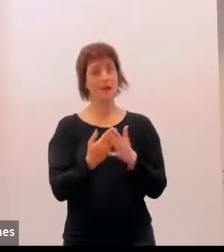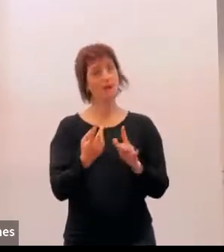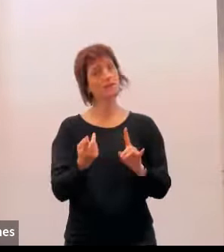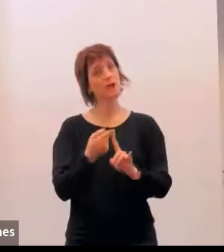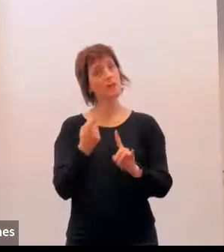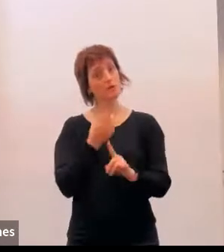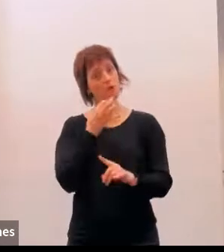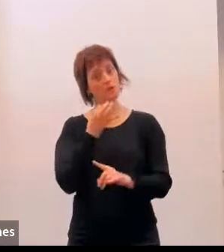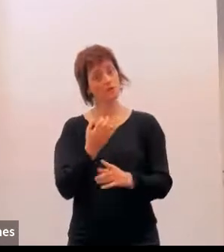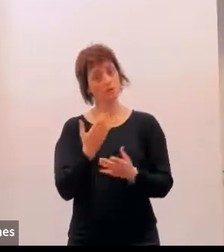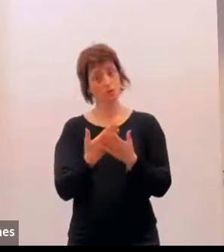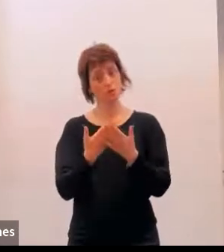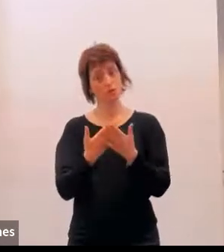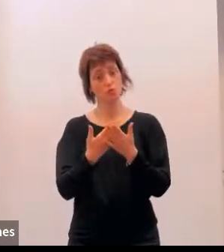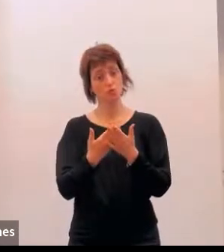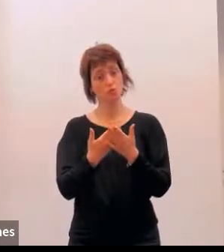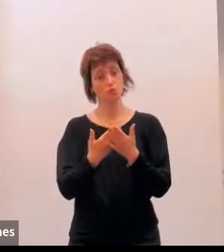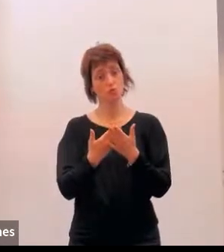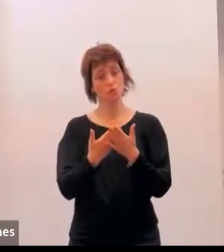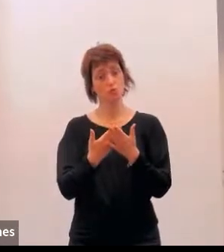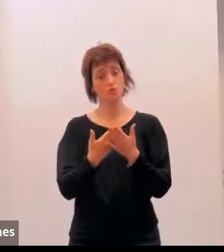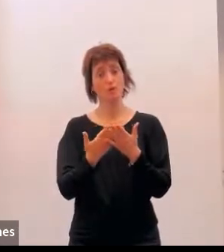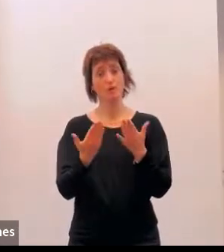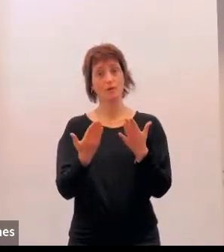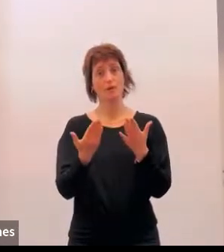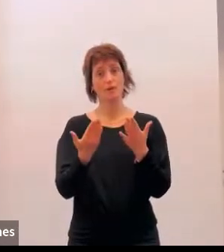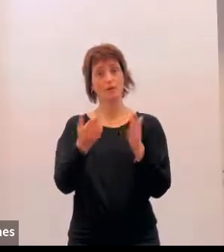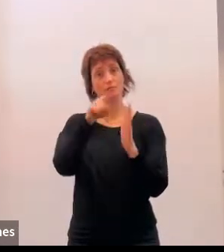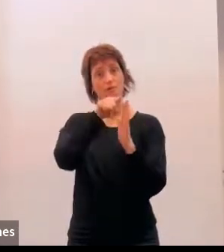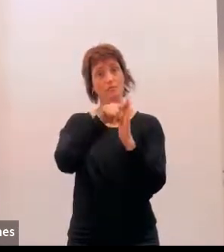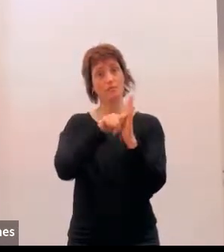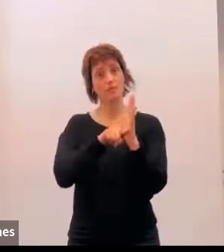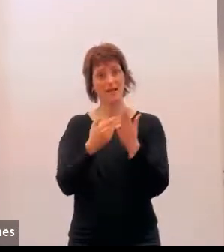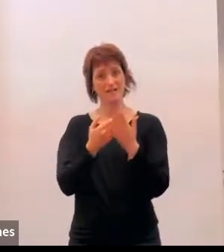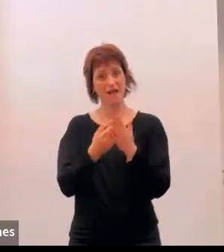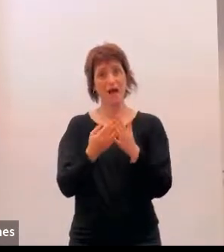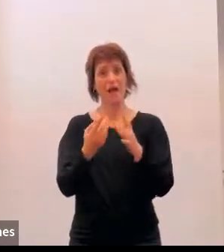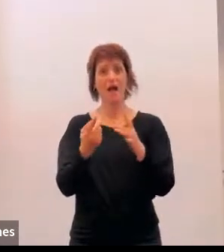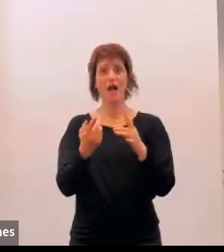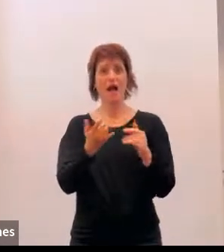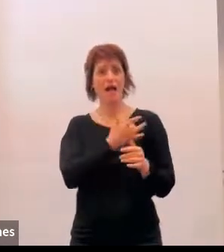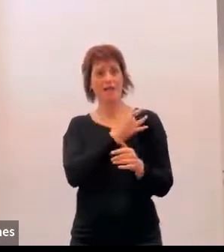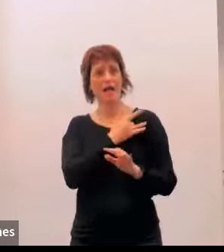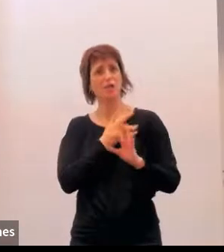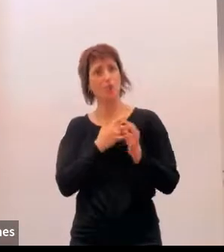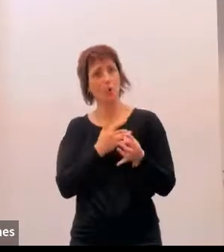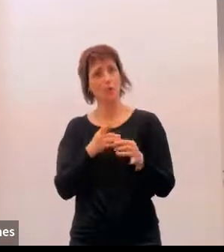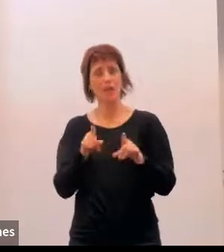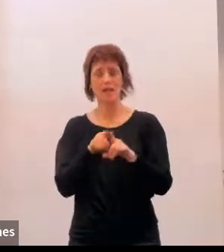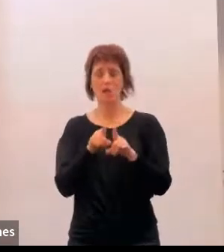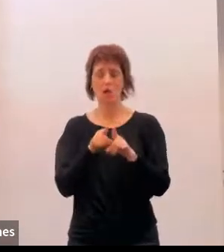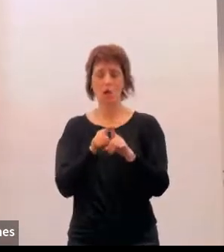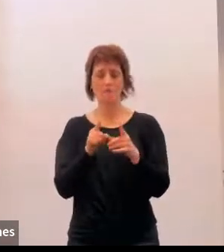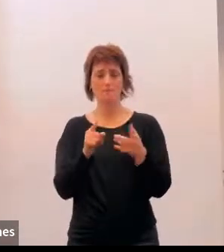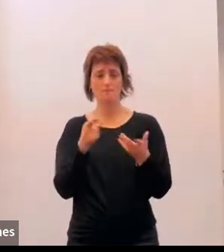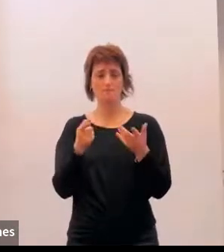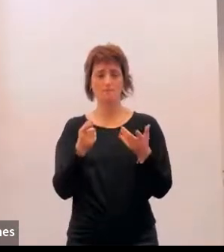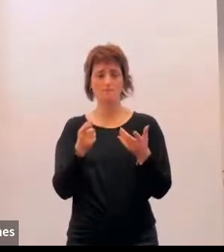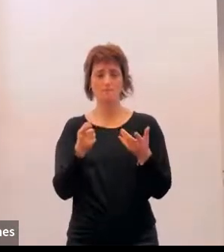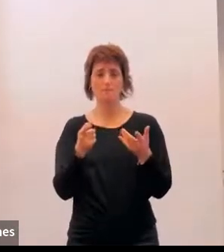cette délibération n'est pas inintéressante est quand même un peu court. Moi, je trouve au contraire que c'est